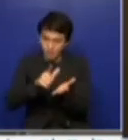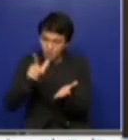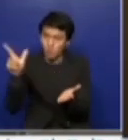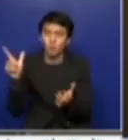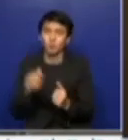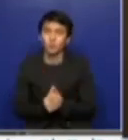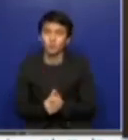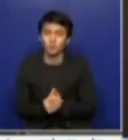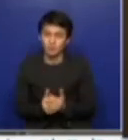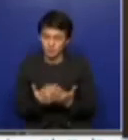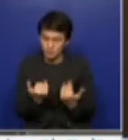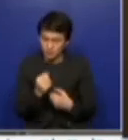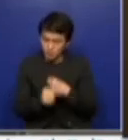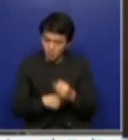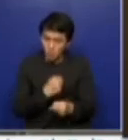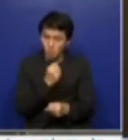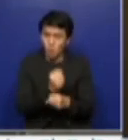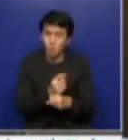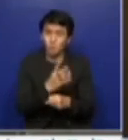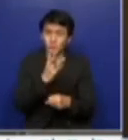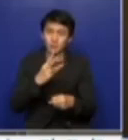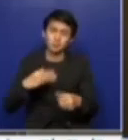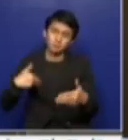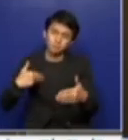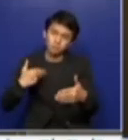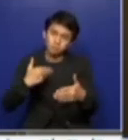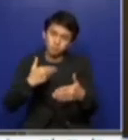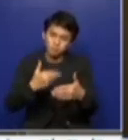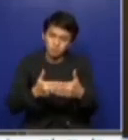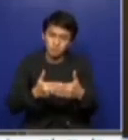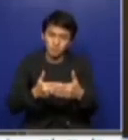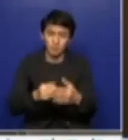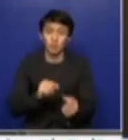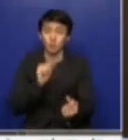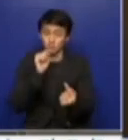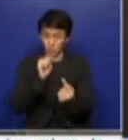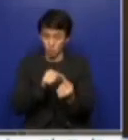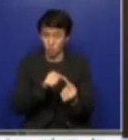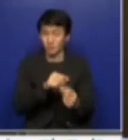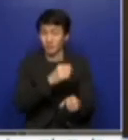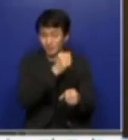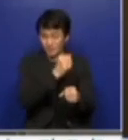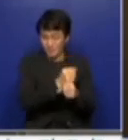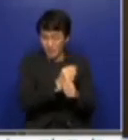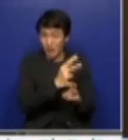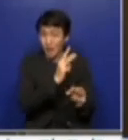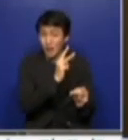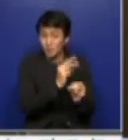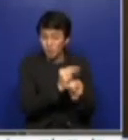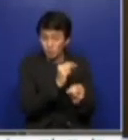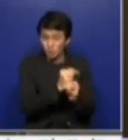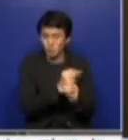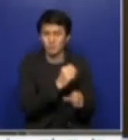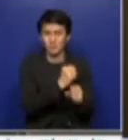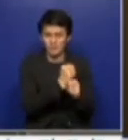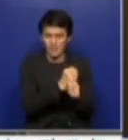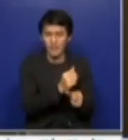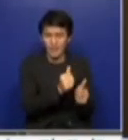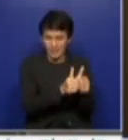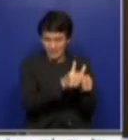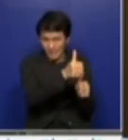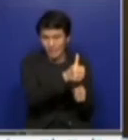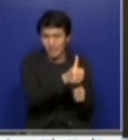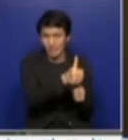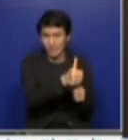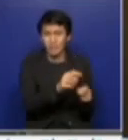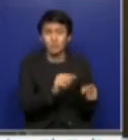ปีพิสูจน์ได้แล้วว่าท่านอาจเหมาะสมกับการทำงานในช่วงเวลาหนึ่งซึ่งเป็นรอ